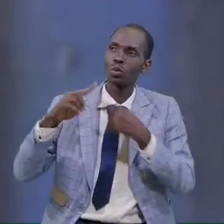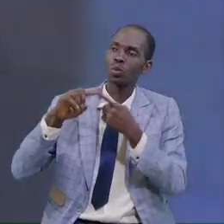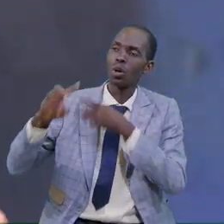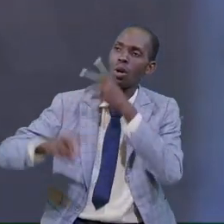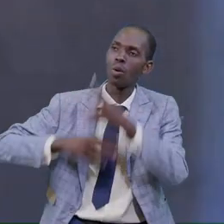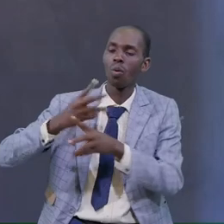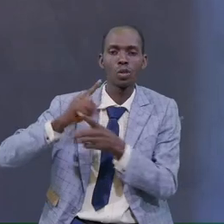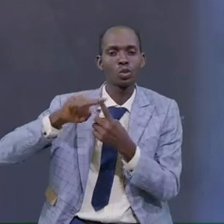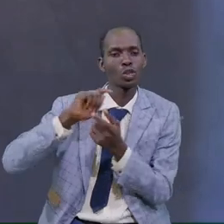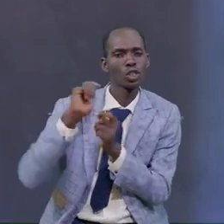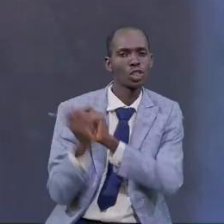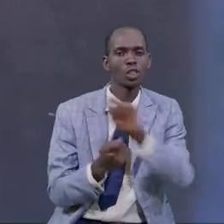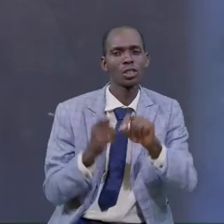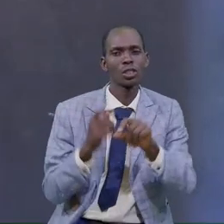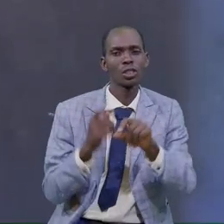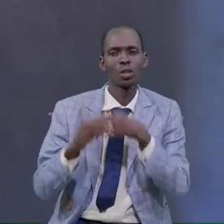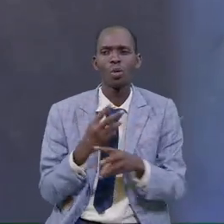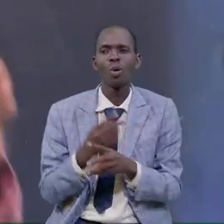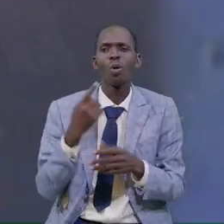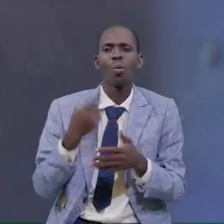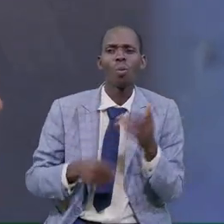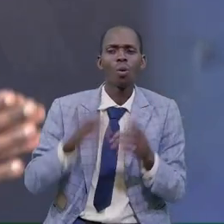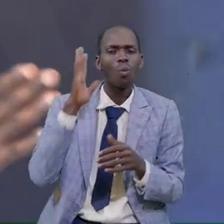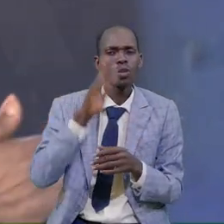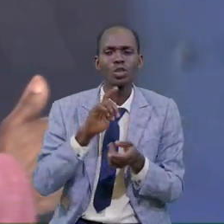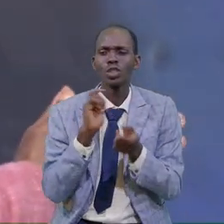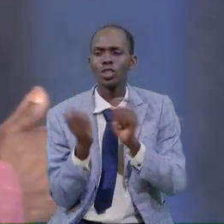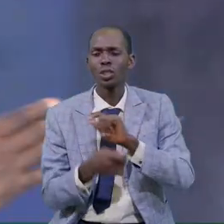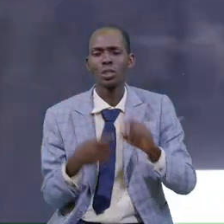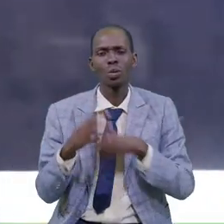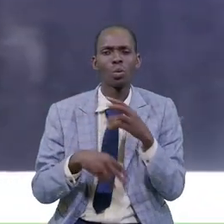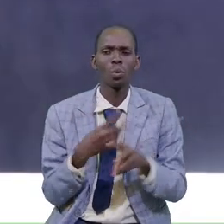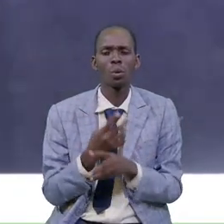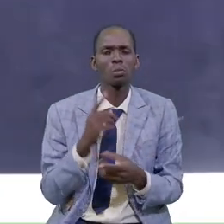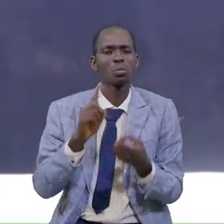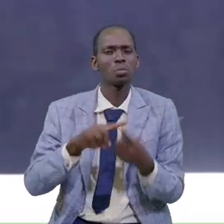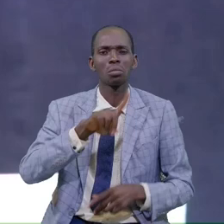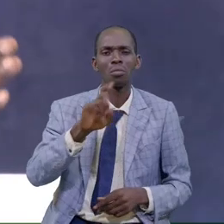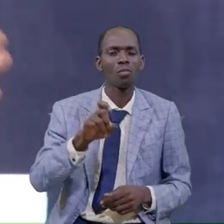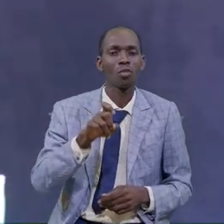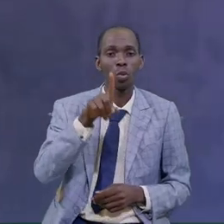monde. Qu'est-ce que tu vas changer? En quoi tu vas changer le monde? Tu dois avoir